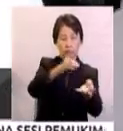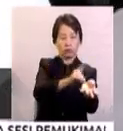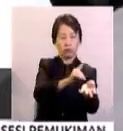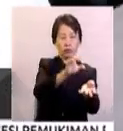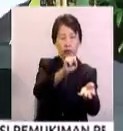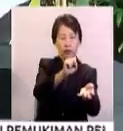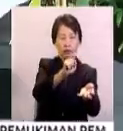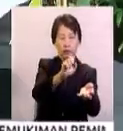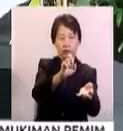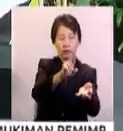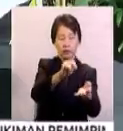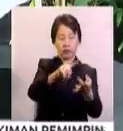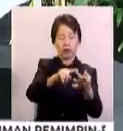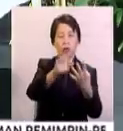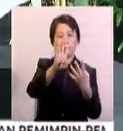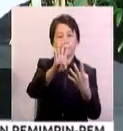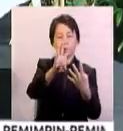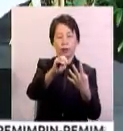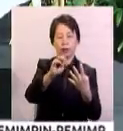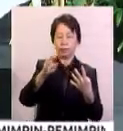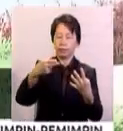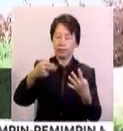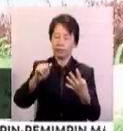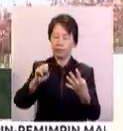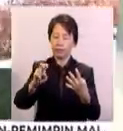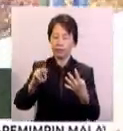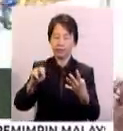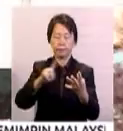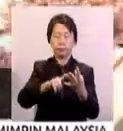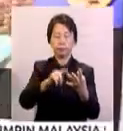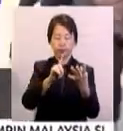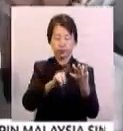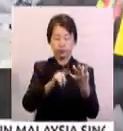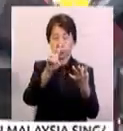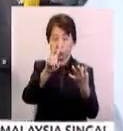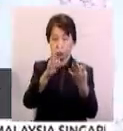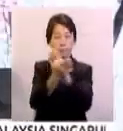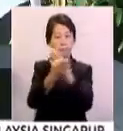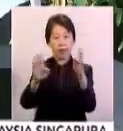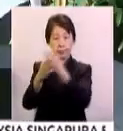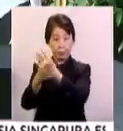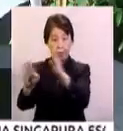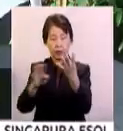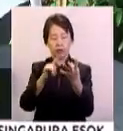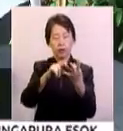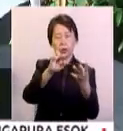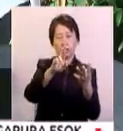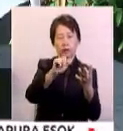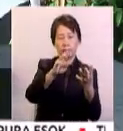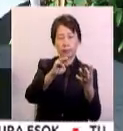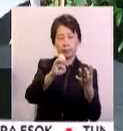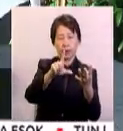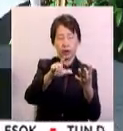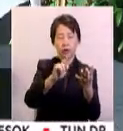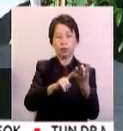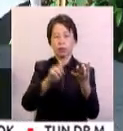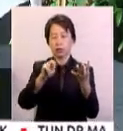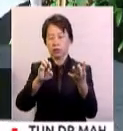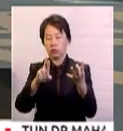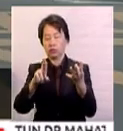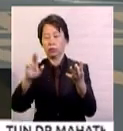Trirab, calon BN Datuk Seri Muhammad Hassan serta dua calon bebas iaitu R. Malarvizi dan Muhammad Nur